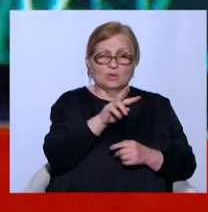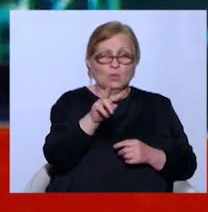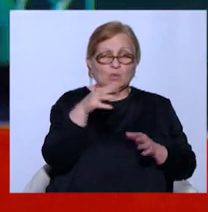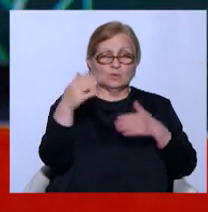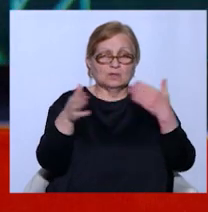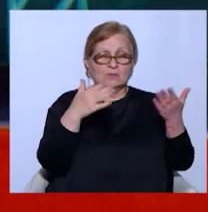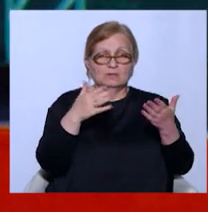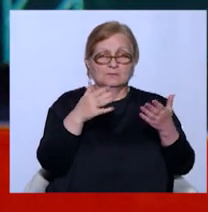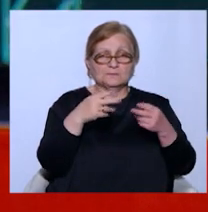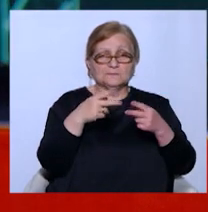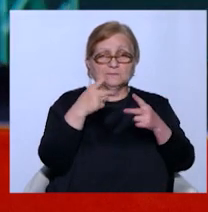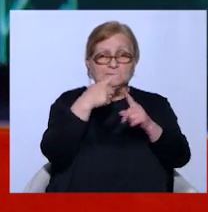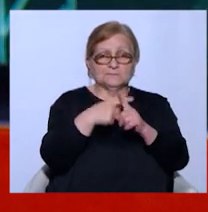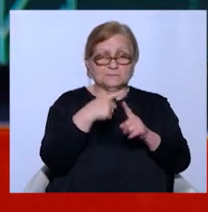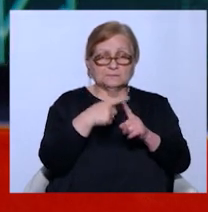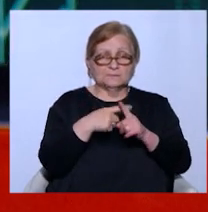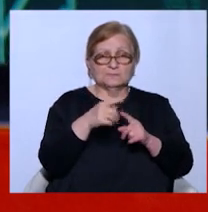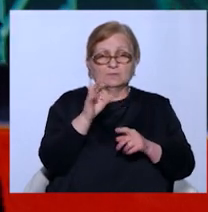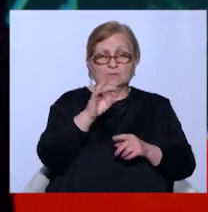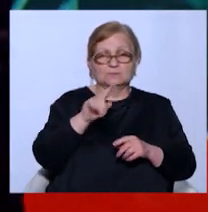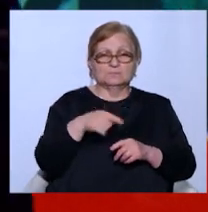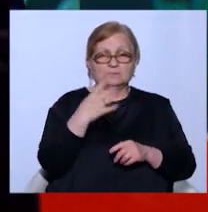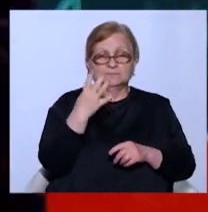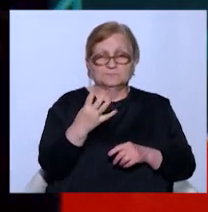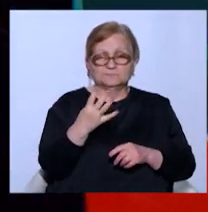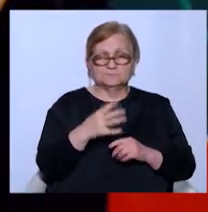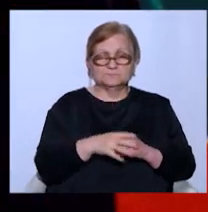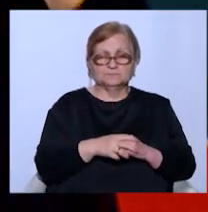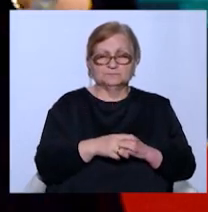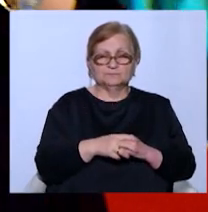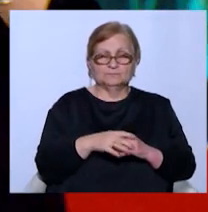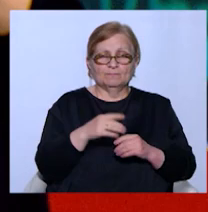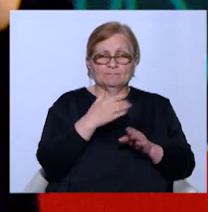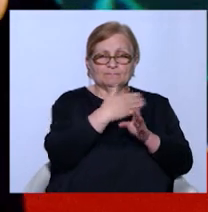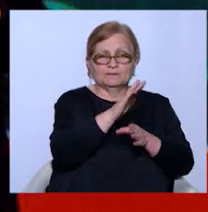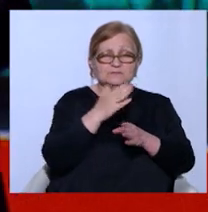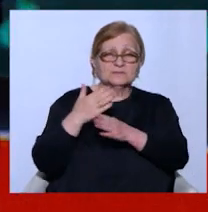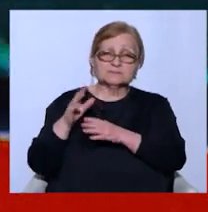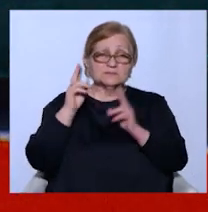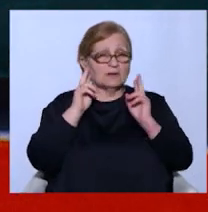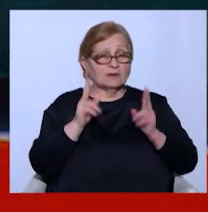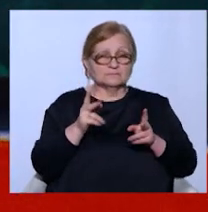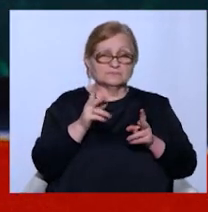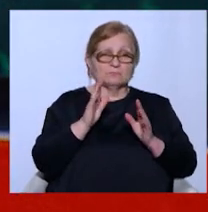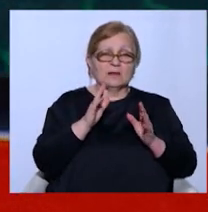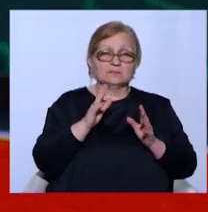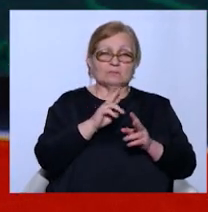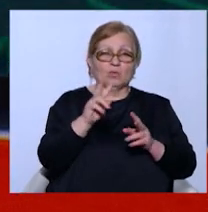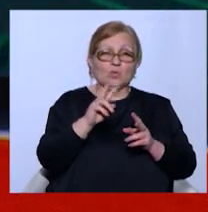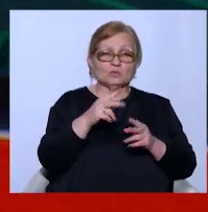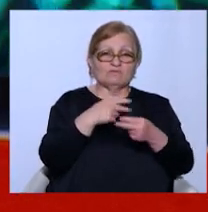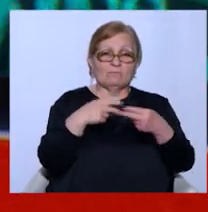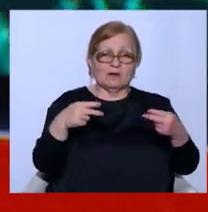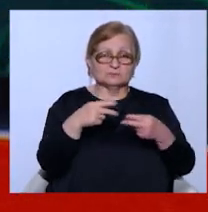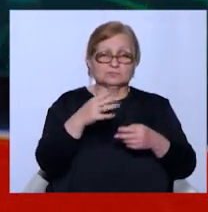გვერდის ფარდობა არის 0.4. ნახეთ, ცალ-ცალკე თითო არ ვიცით რამდენია, მაგრამ ვიცით რომ ფარდობა არის